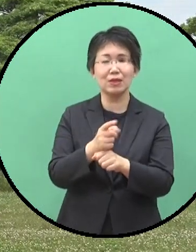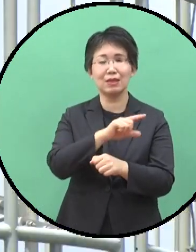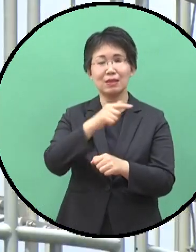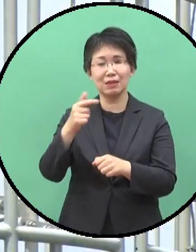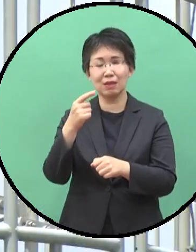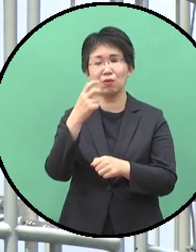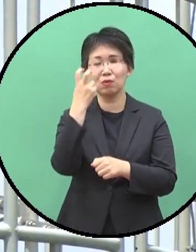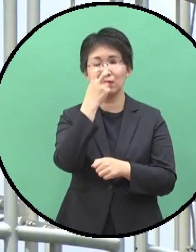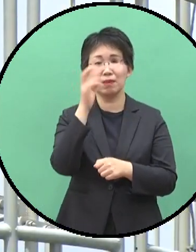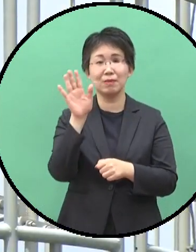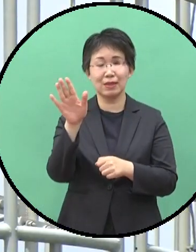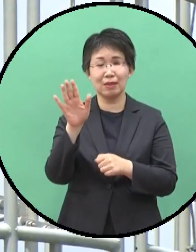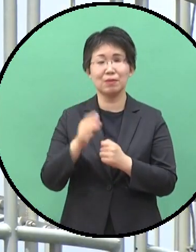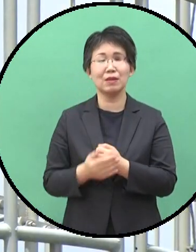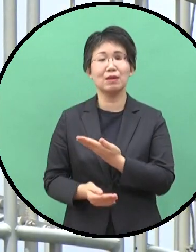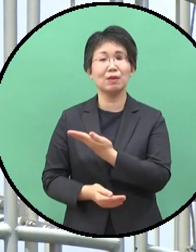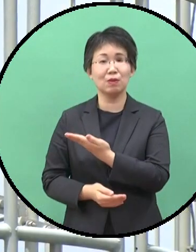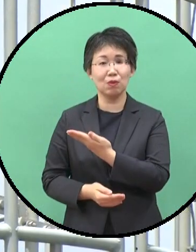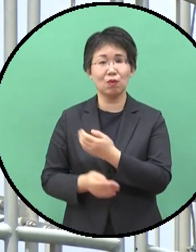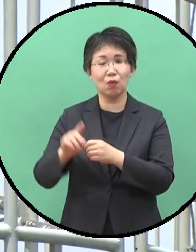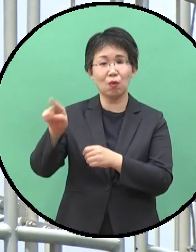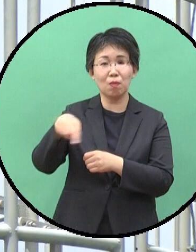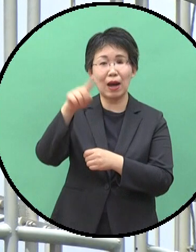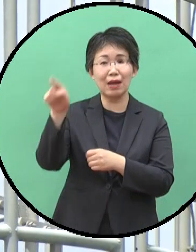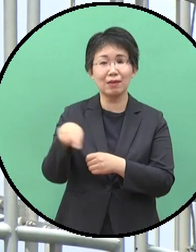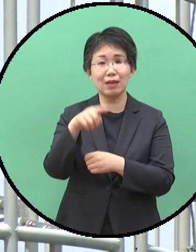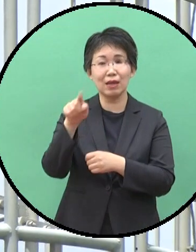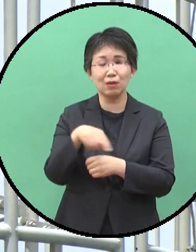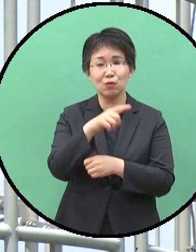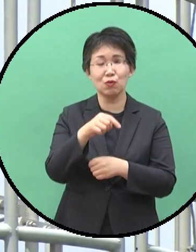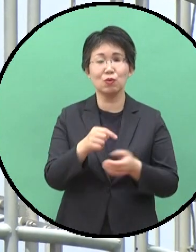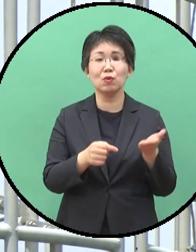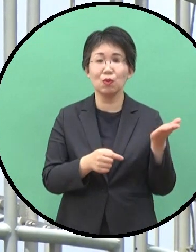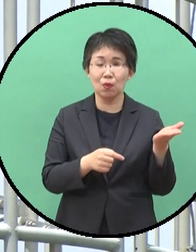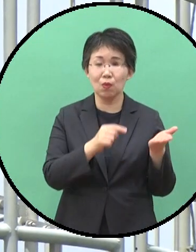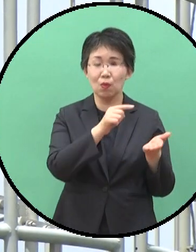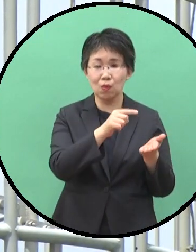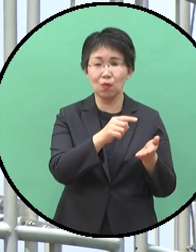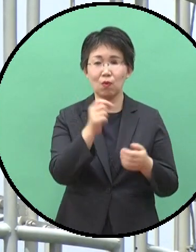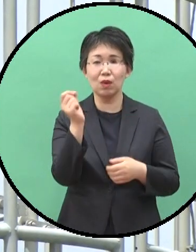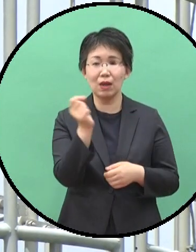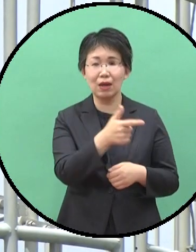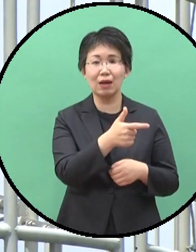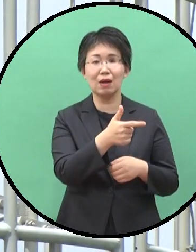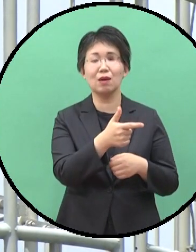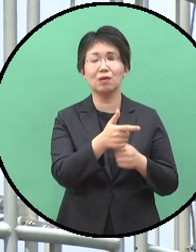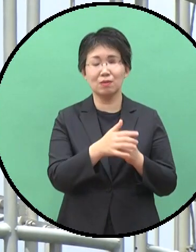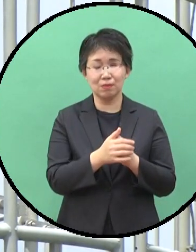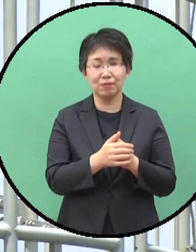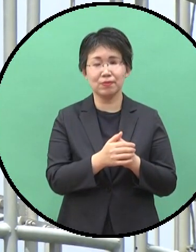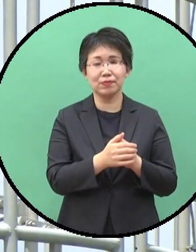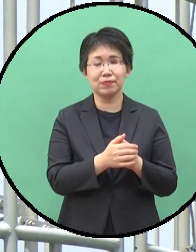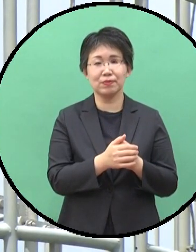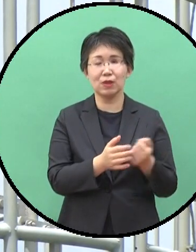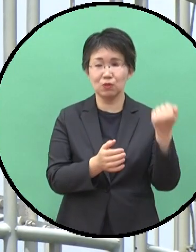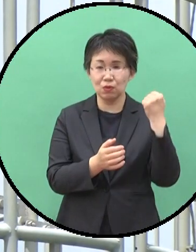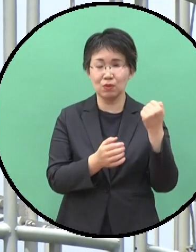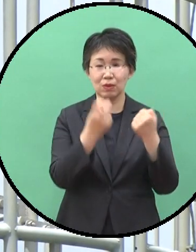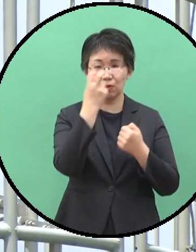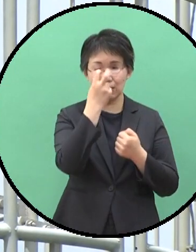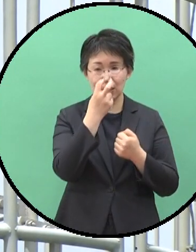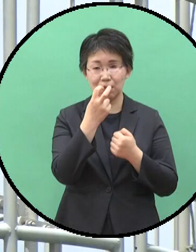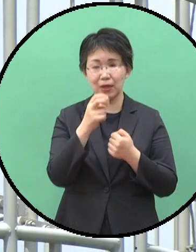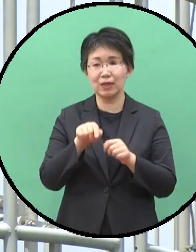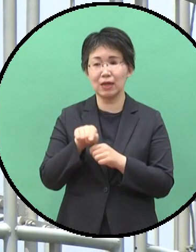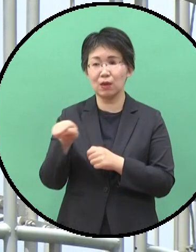。で、向かって右側に見えるくるくるプロペラが回っていると思うんですけども、あちらで風向風速のデータを、で、左側の